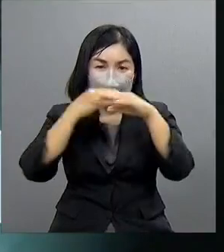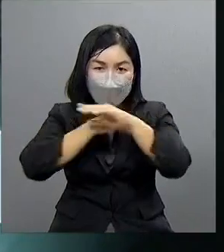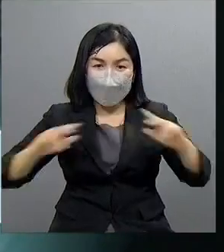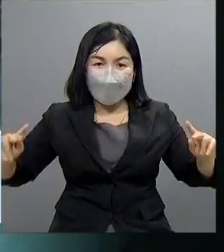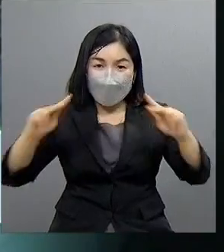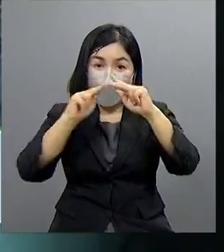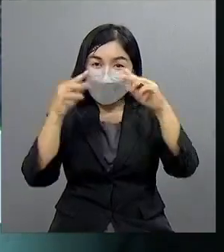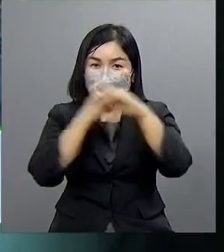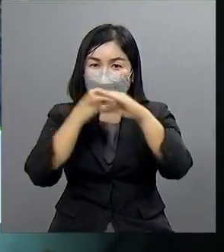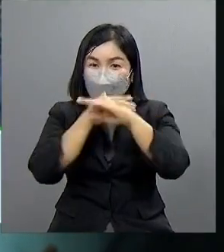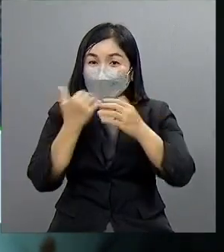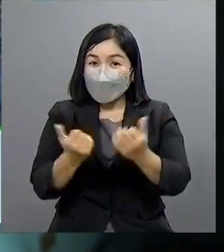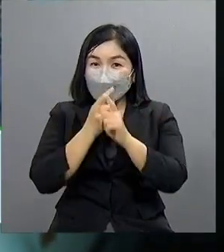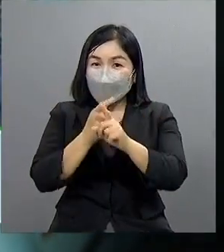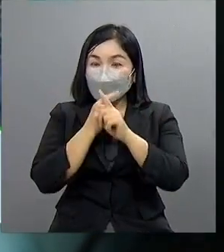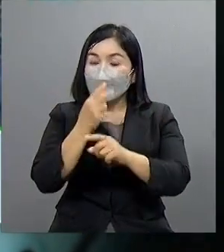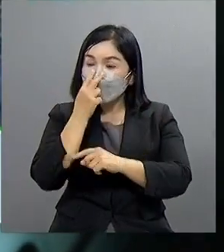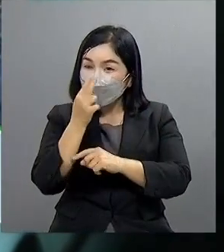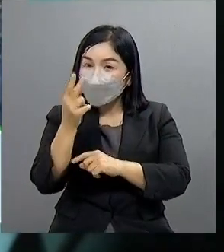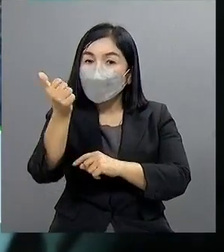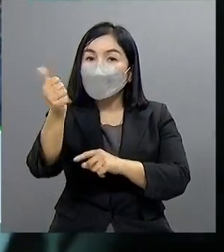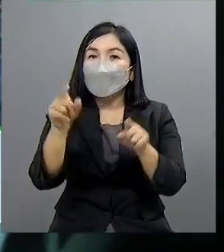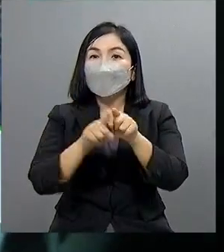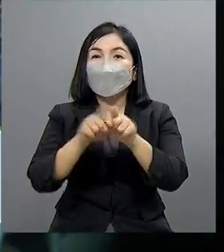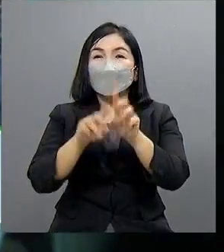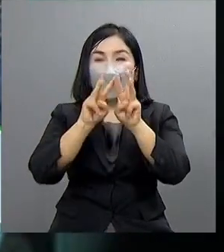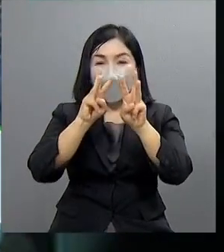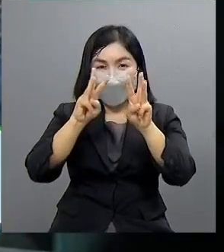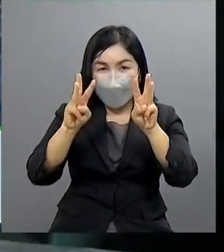สามารถติดตามข้อมูลได้นะคะที่เว็บไซต์